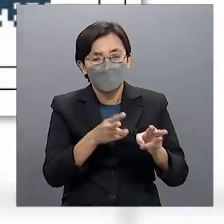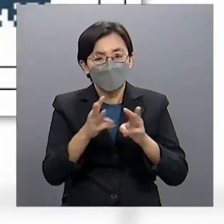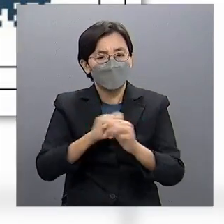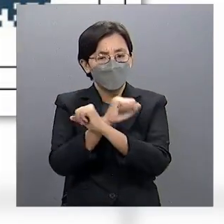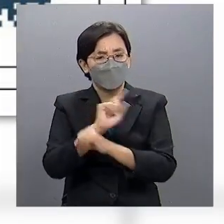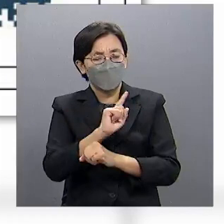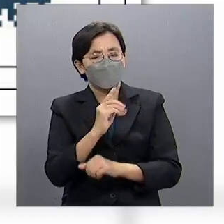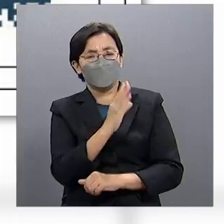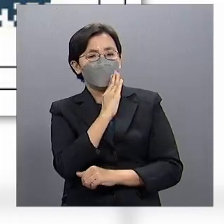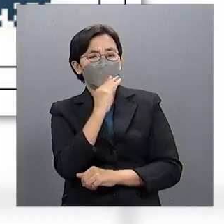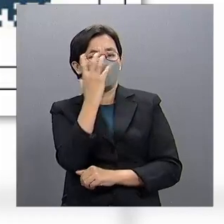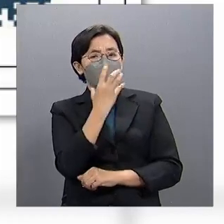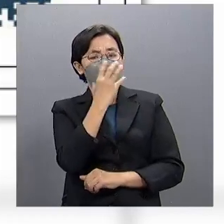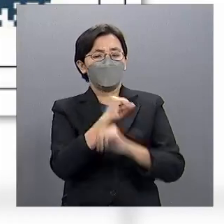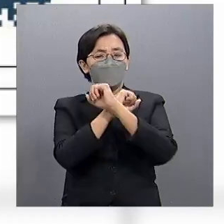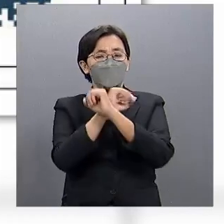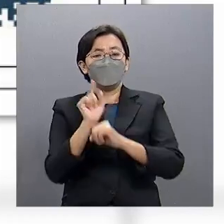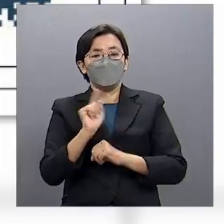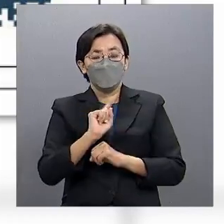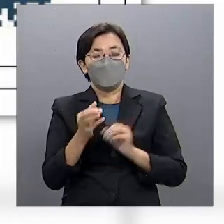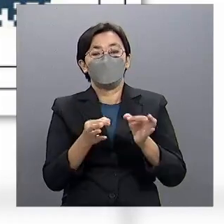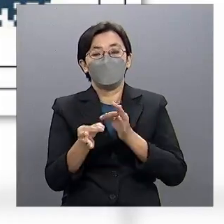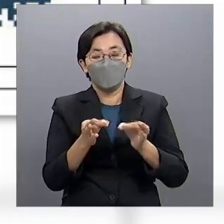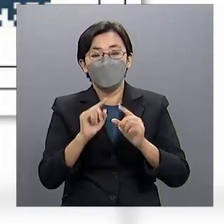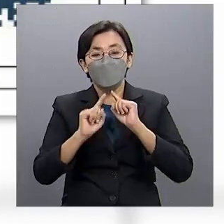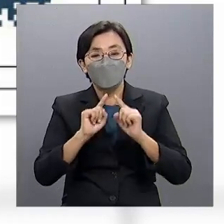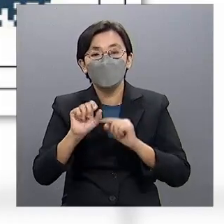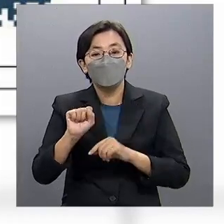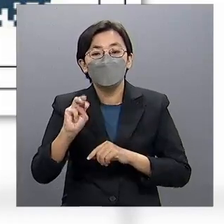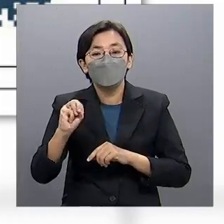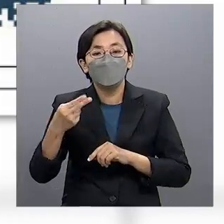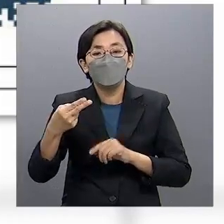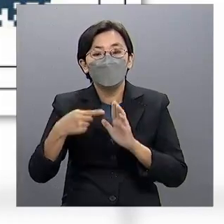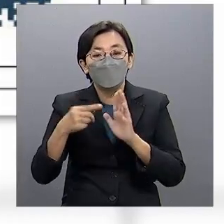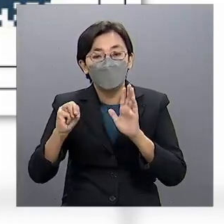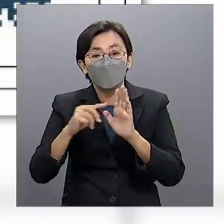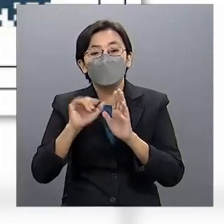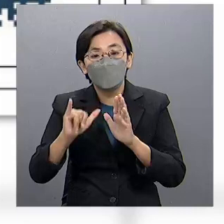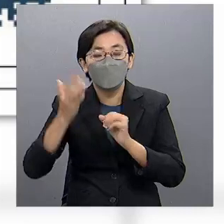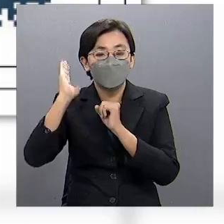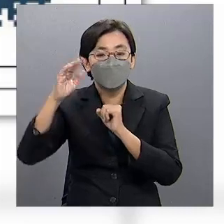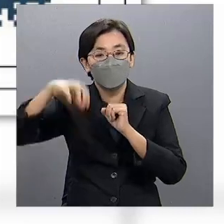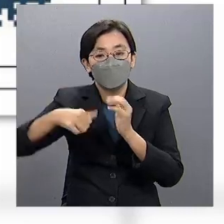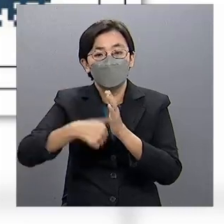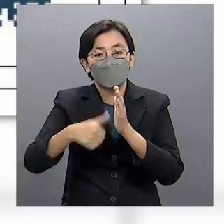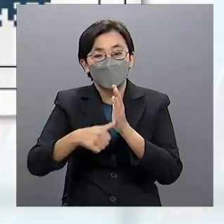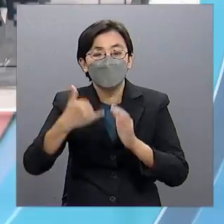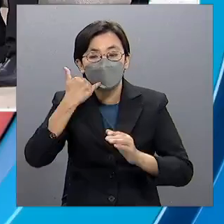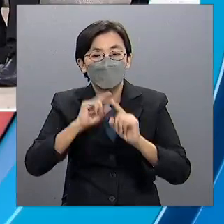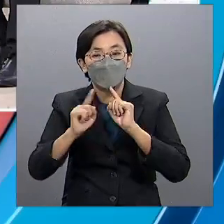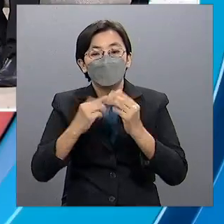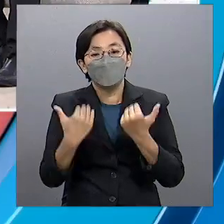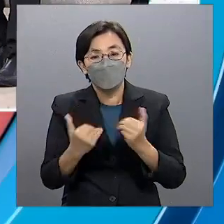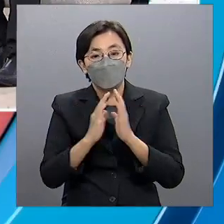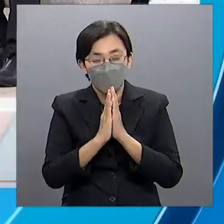ไรได้บ้างนะครับเราคุยกันกับคุณสมหมายสิริอุดมเศรษฐ์ท่านเป็นโฆษกกรมสรรพากรอยู่ในสายกับเราเช้าวันนี้นะครับสวัสดีครับท่านโฆ